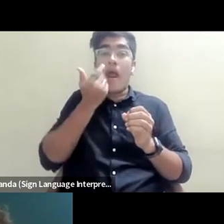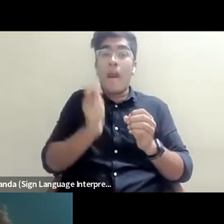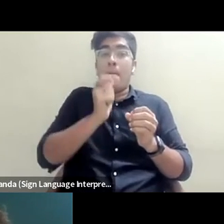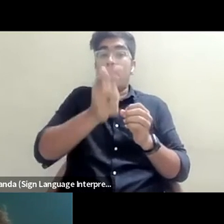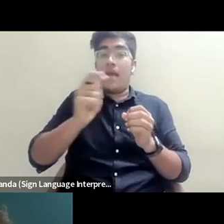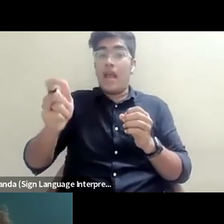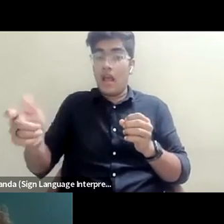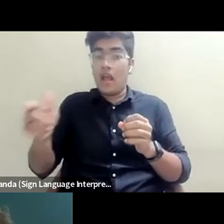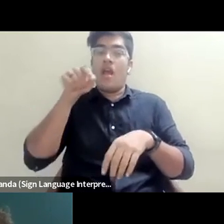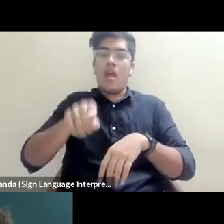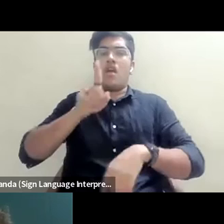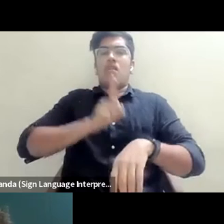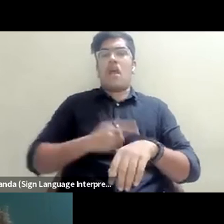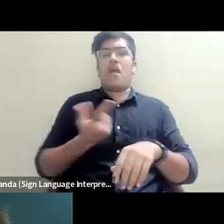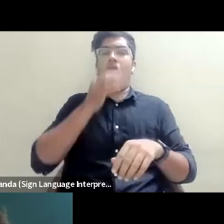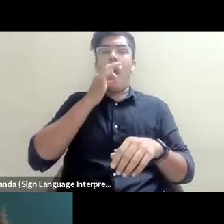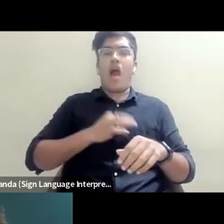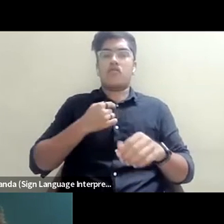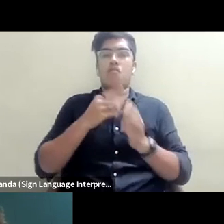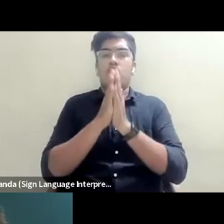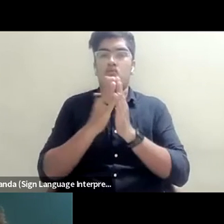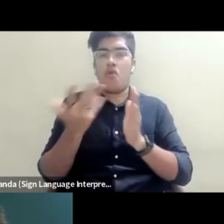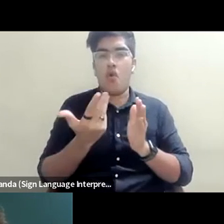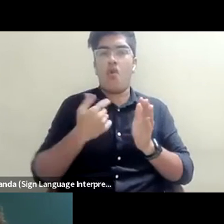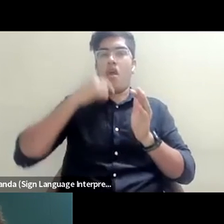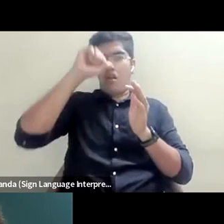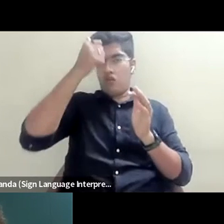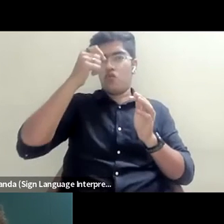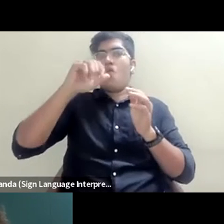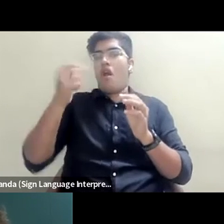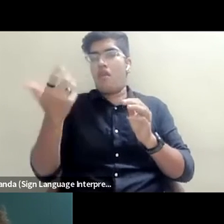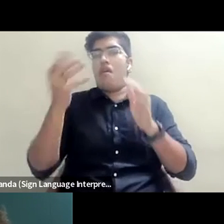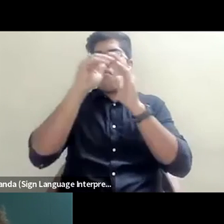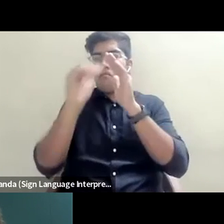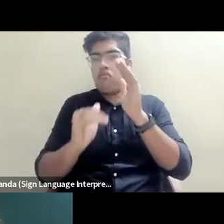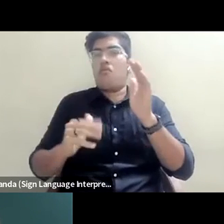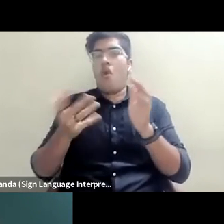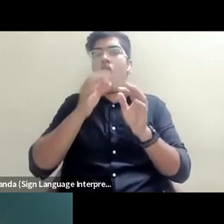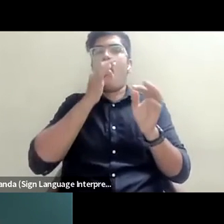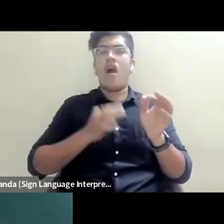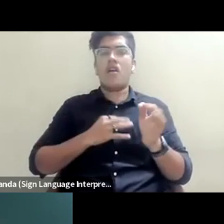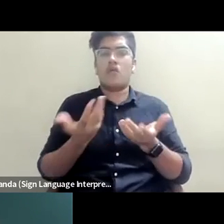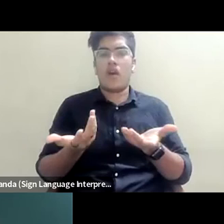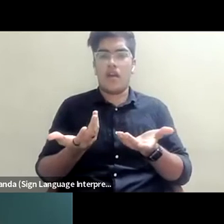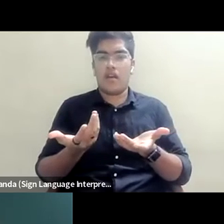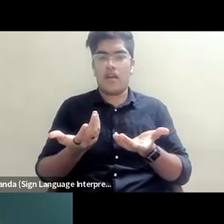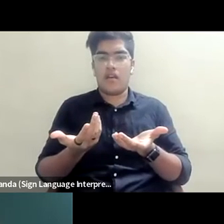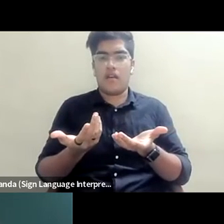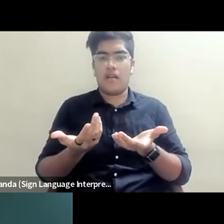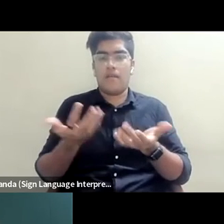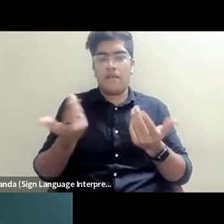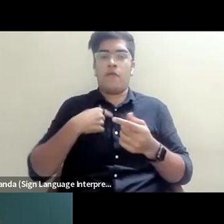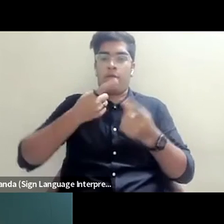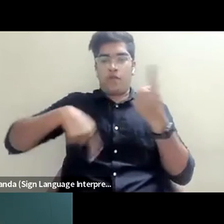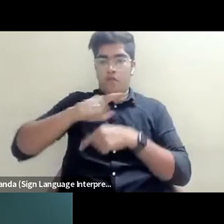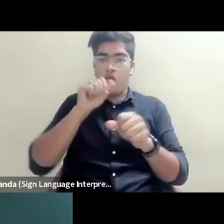जात कौन सा है, आपका धर्म कौन सा है। मतलब जो काम हम लोग करते हैं, हम इस देश के सारे लोगों